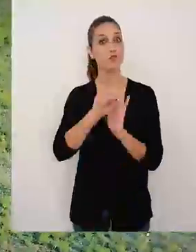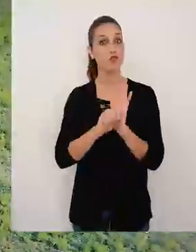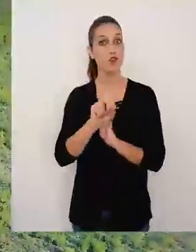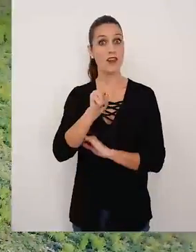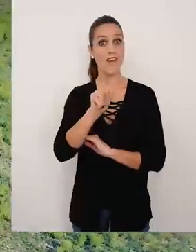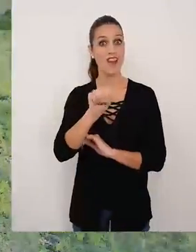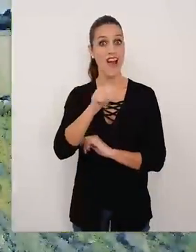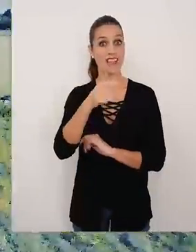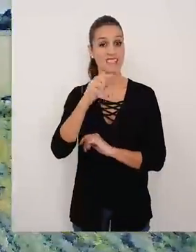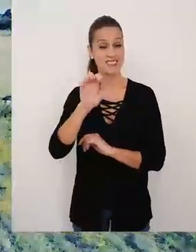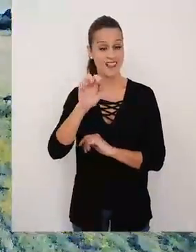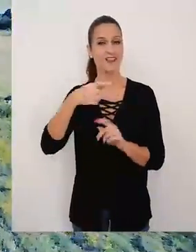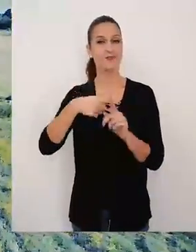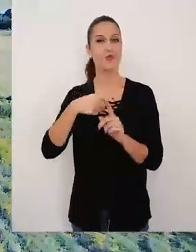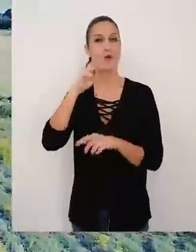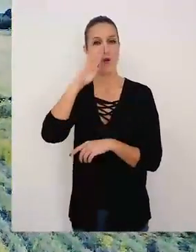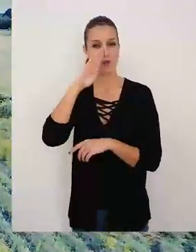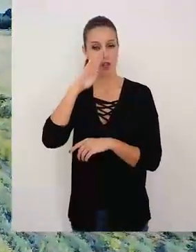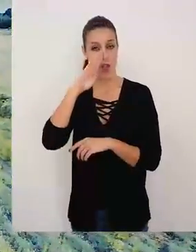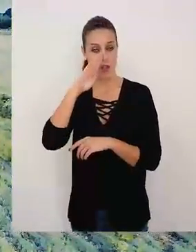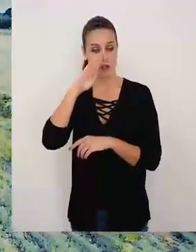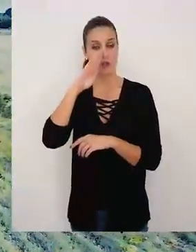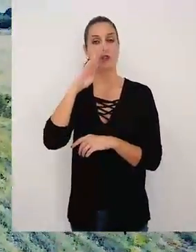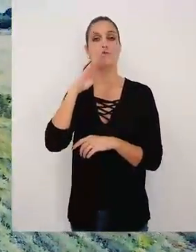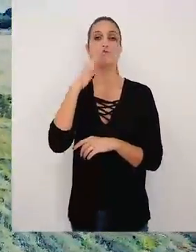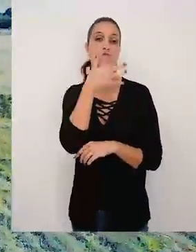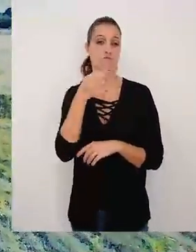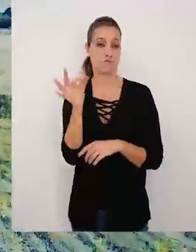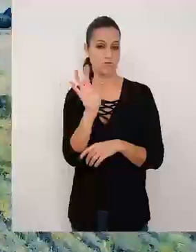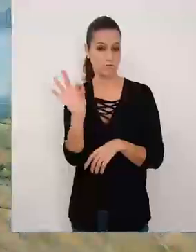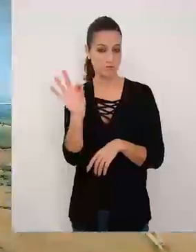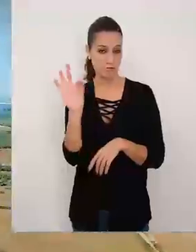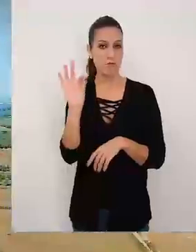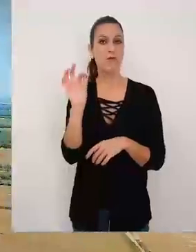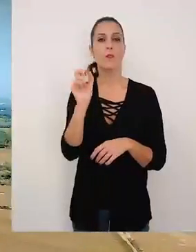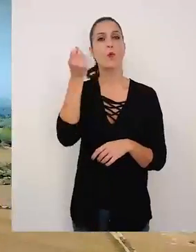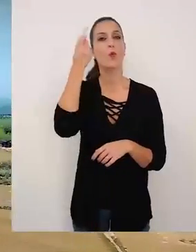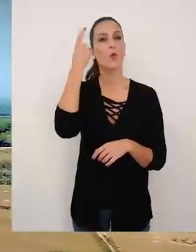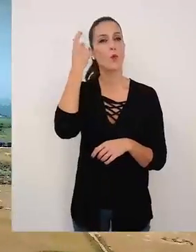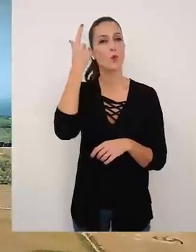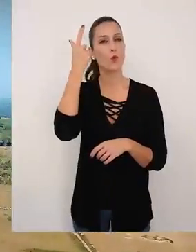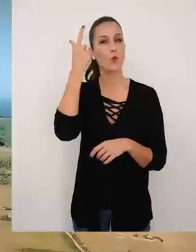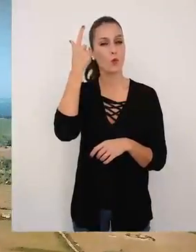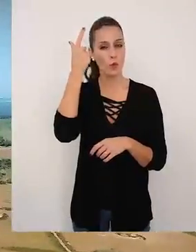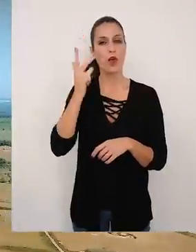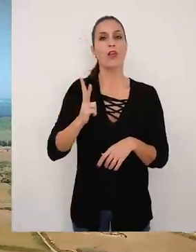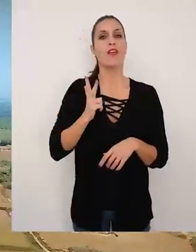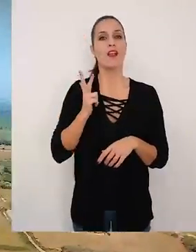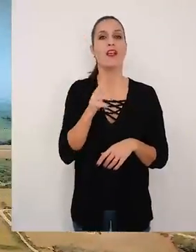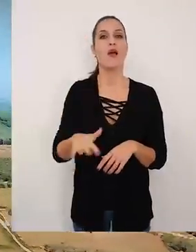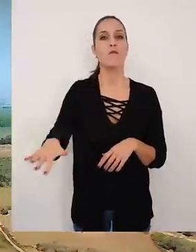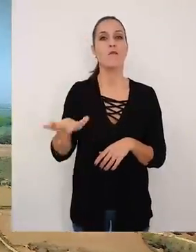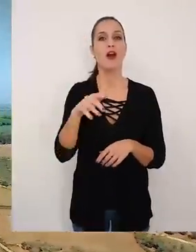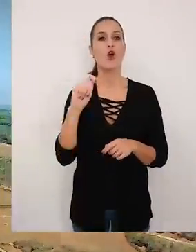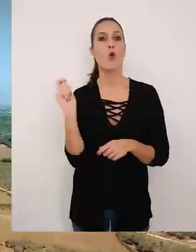La storia di Vaste e Poggiardo si fa viva dinamica all'interno del grande scenario culturale del Parco dei Guerrieri.